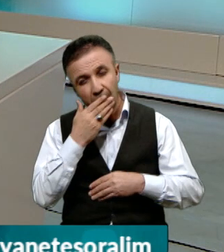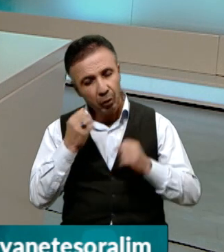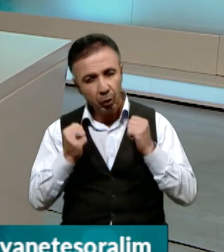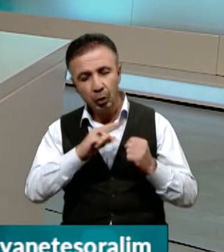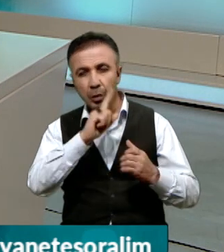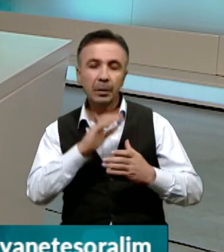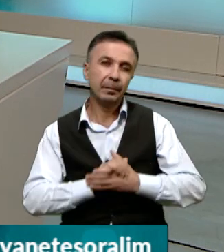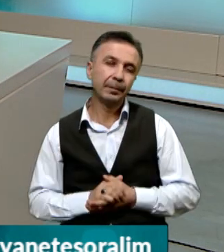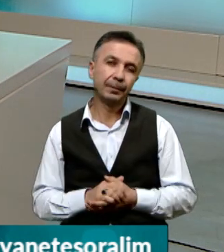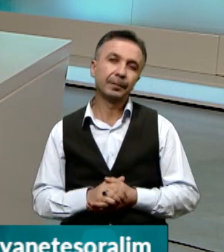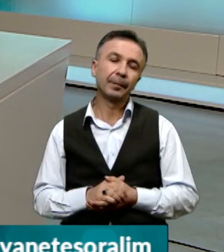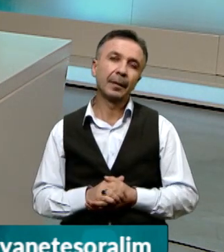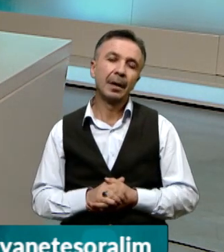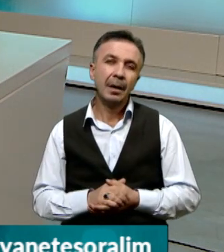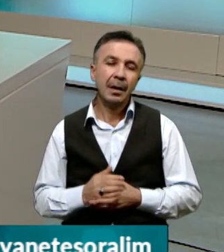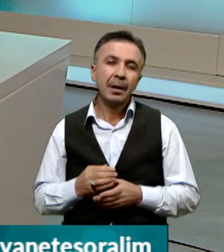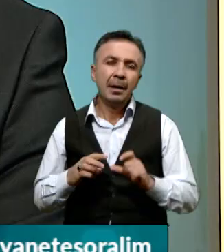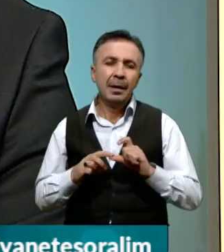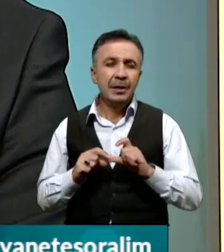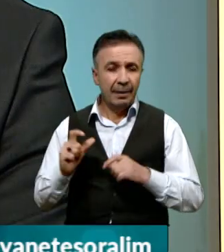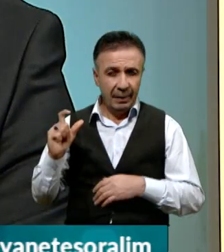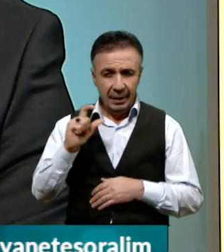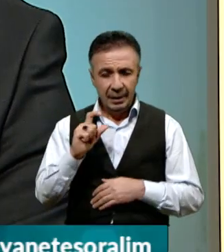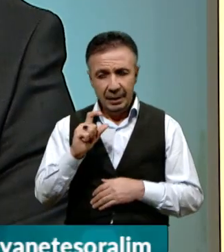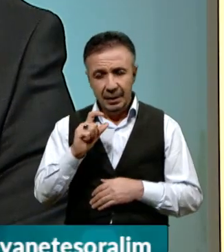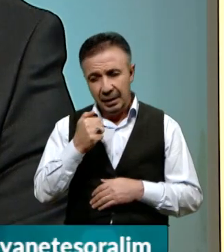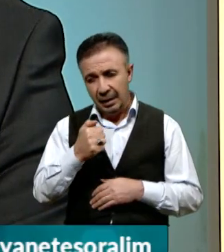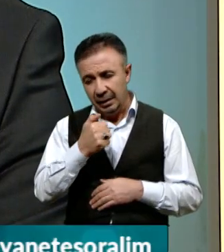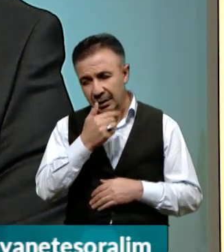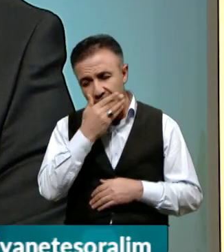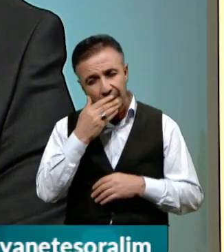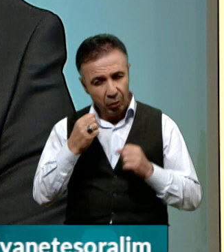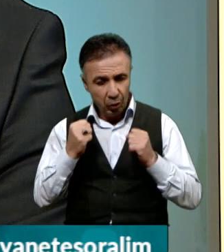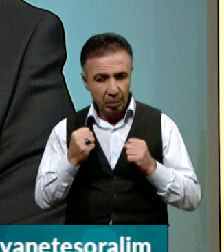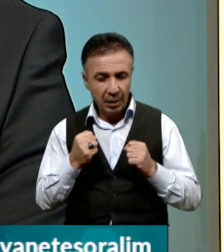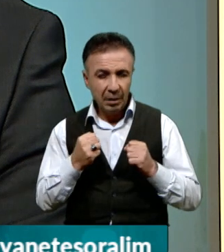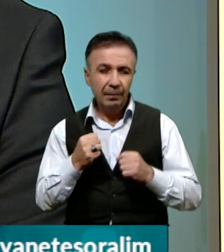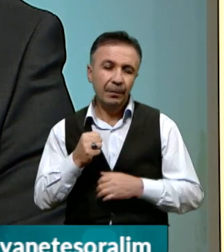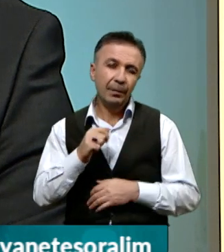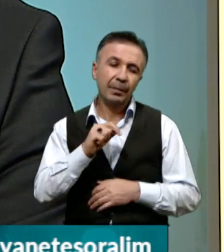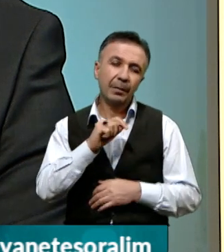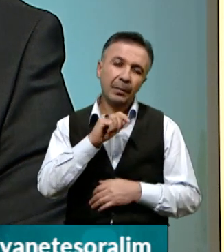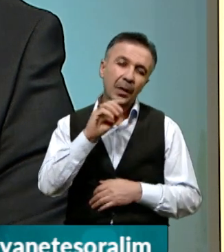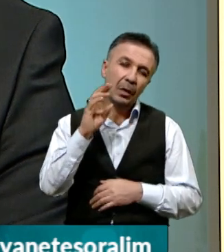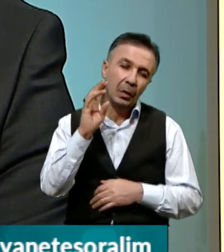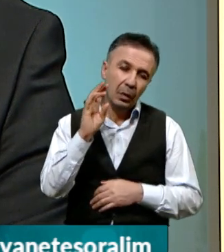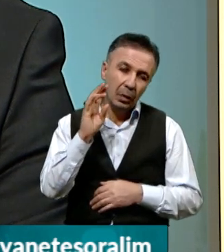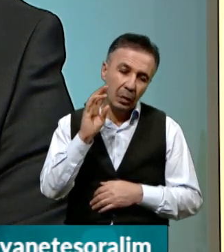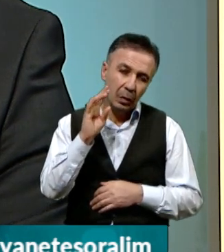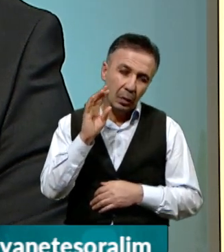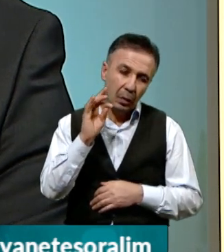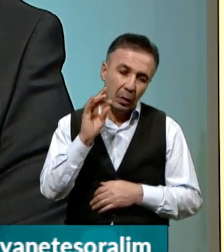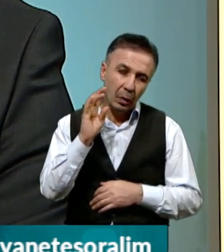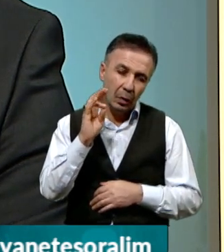var ya. Yani Eyyam-ı Bid dediğimiz güneşin şey her ayın 13, 14 ve 15. Böyle dolunay diyoruz değil mi onlara? O